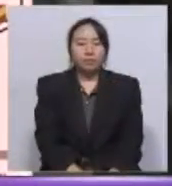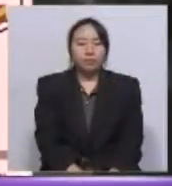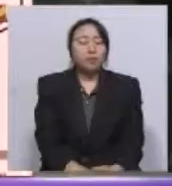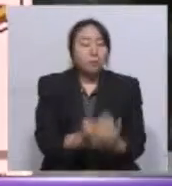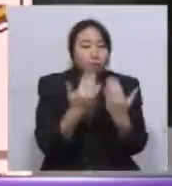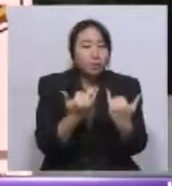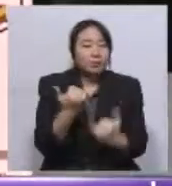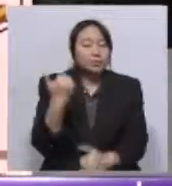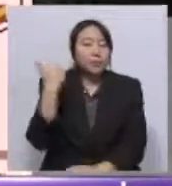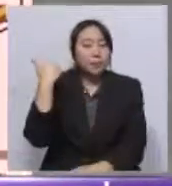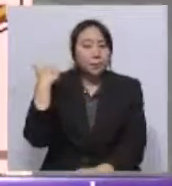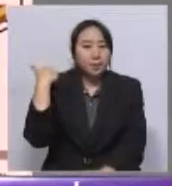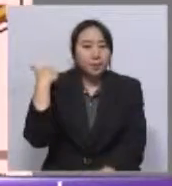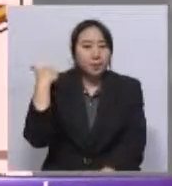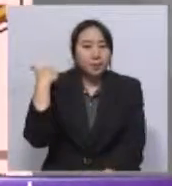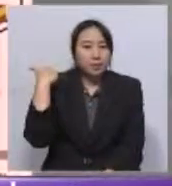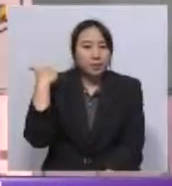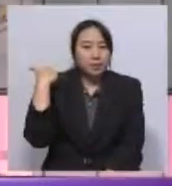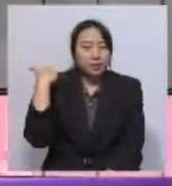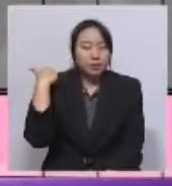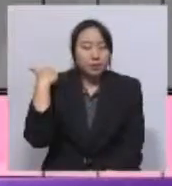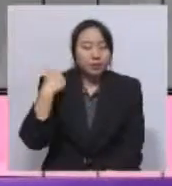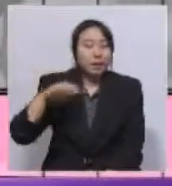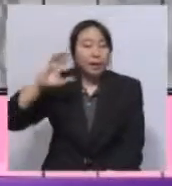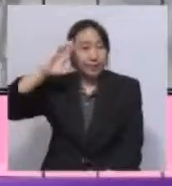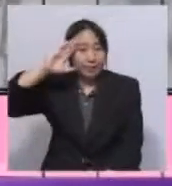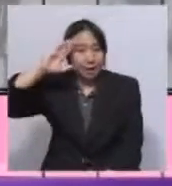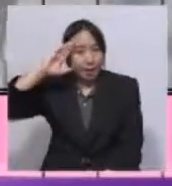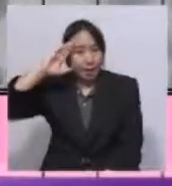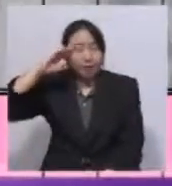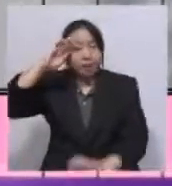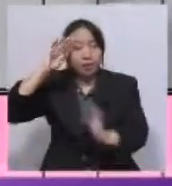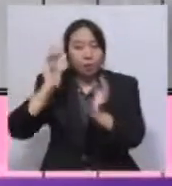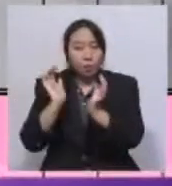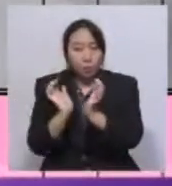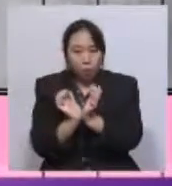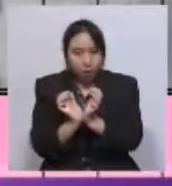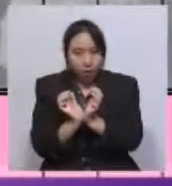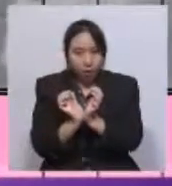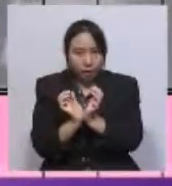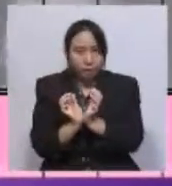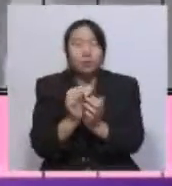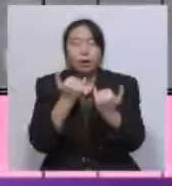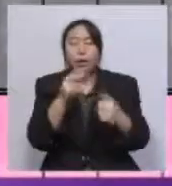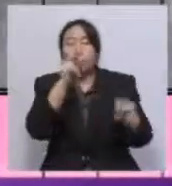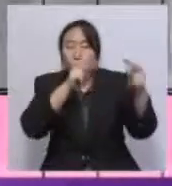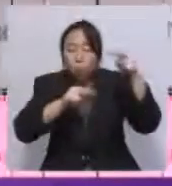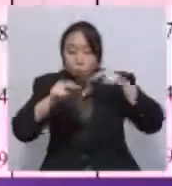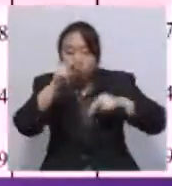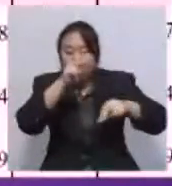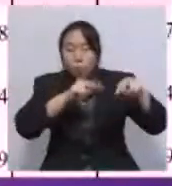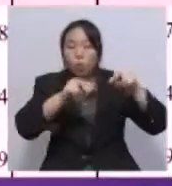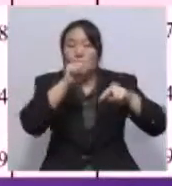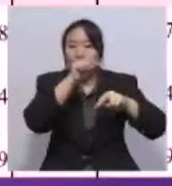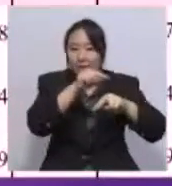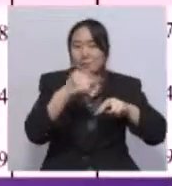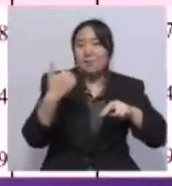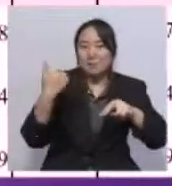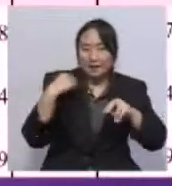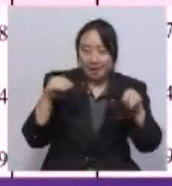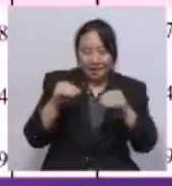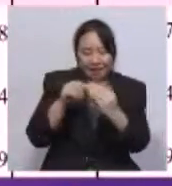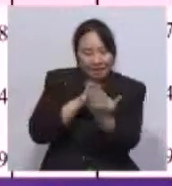ามีทางด้านทหารนะครับตำรวจที่ดูแลในเรื่องพวกนี้นะครับตามแนวชาย